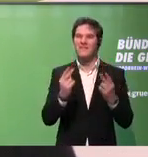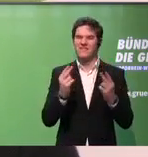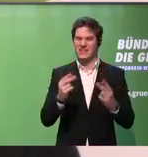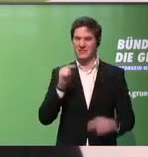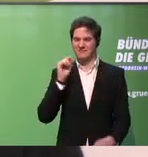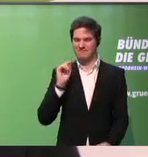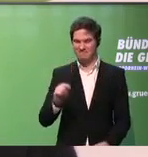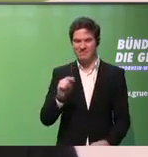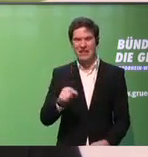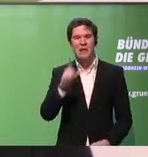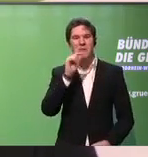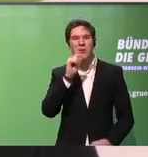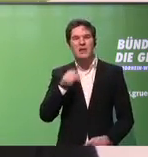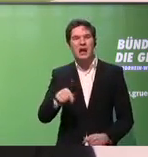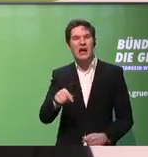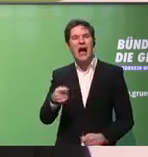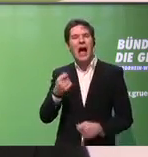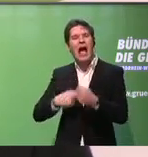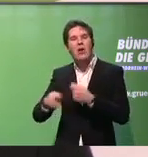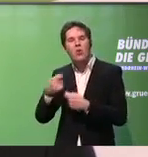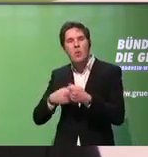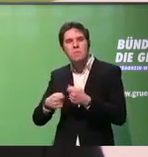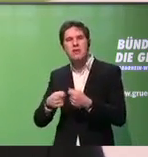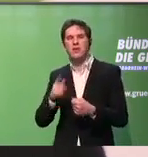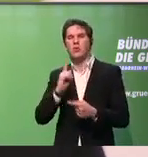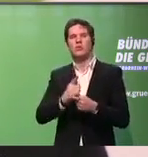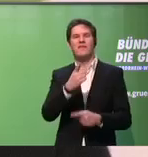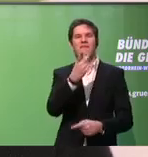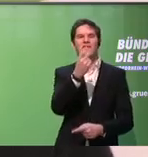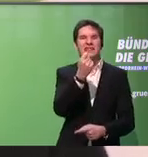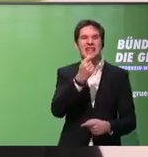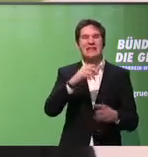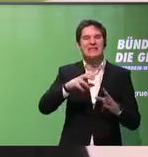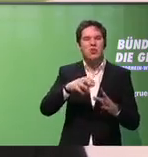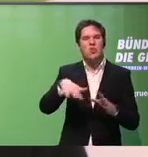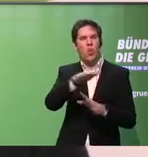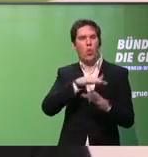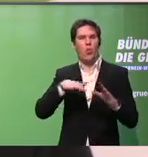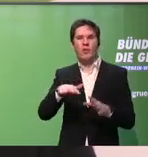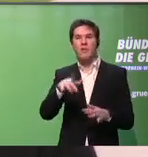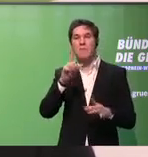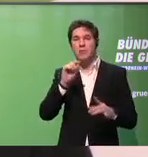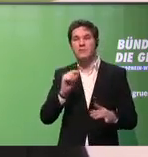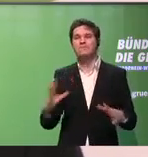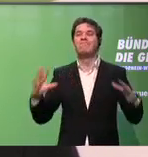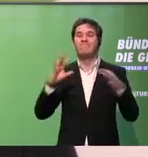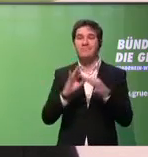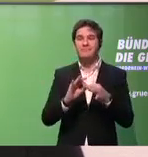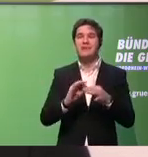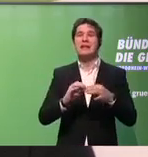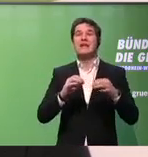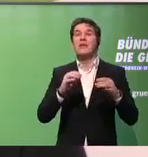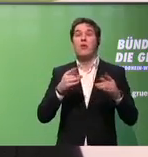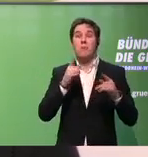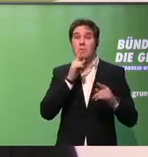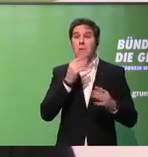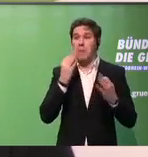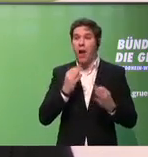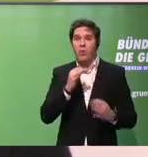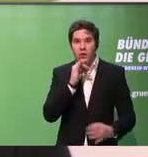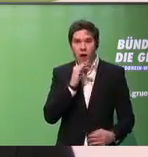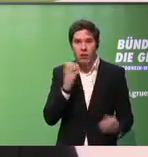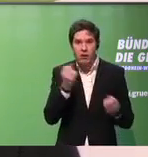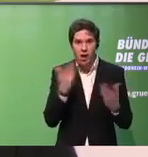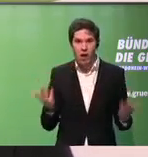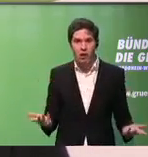zwischen Ökonomie und diese finanzielle Casino ist nicht nur möglich, aber notwendig. Und ich glaube, dass